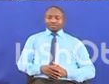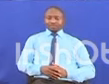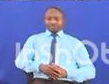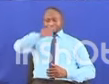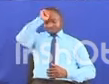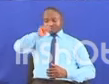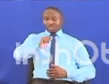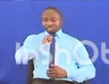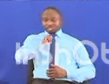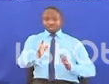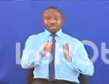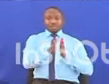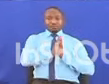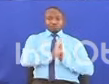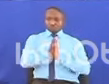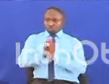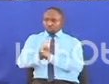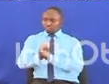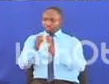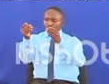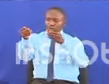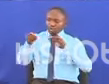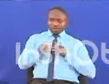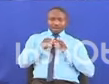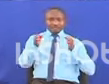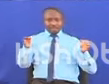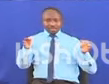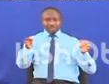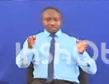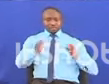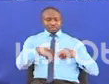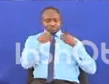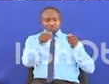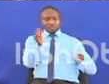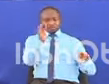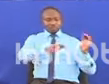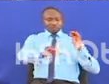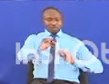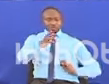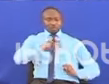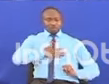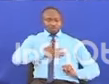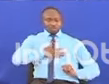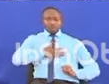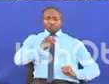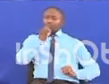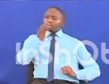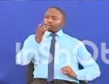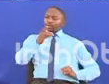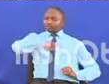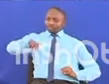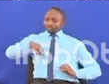Mheshimiwa Spika, ni kushukuru na mimi kunipatia nafasi ili niweze kutoa mchango wangu wa hizi taarifa zetu